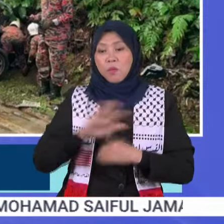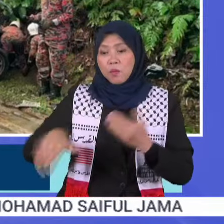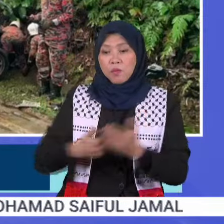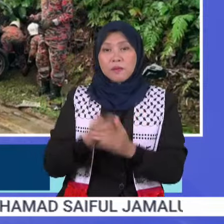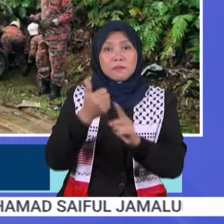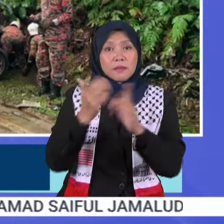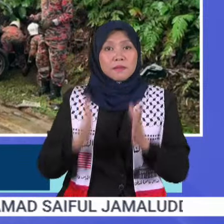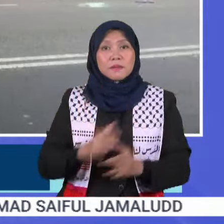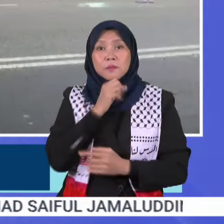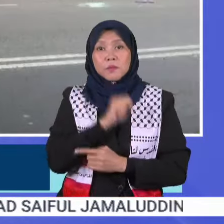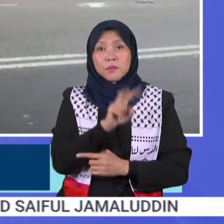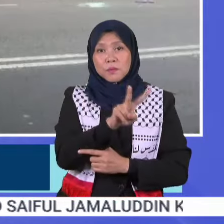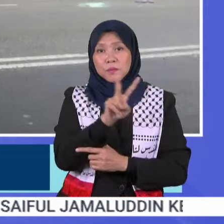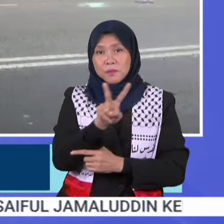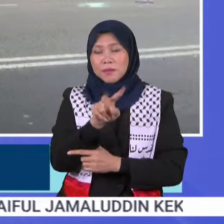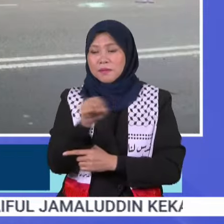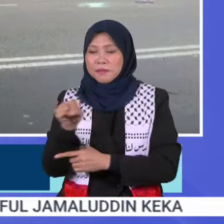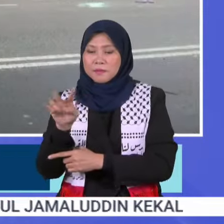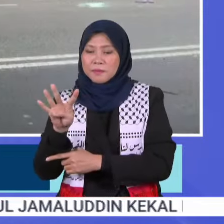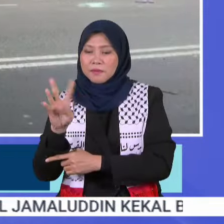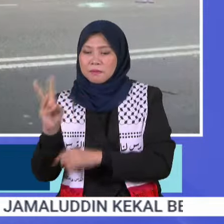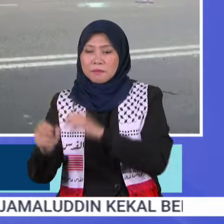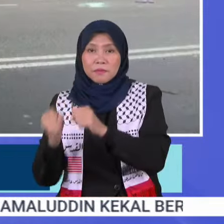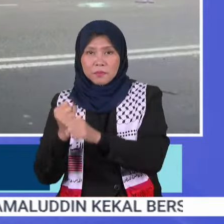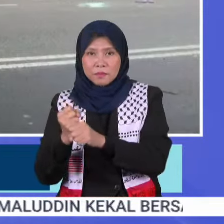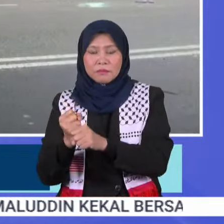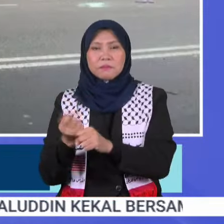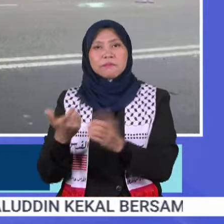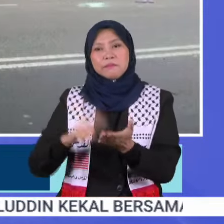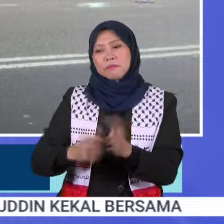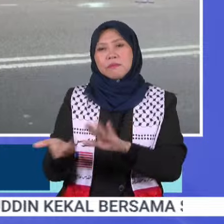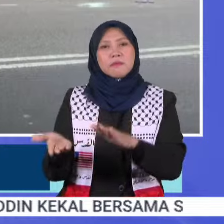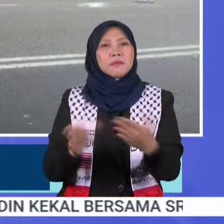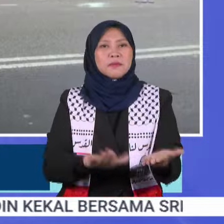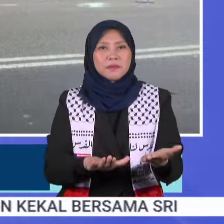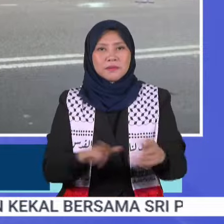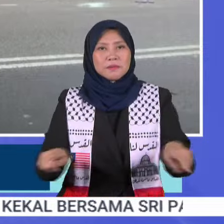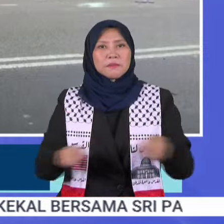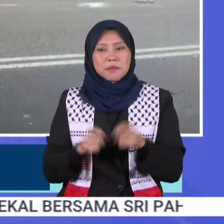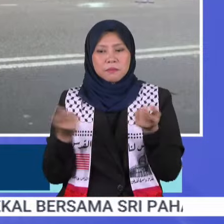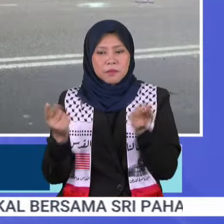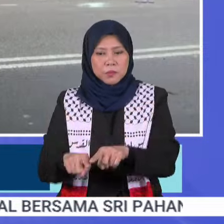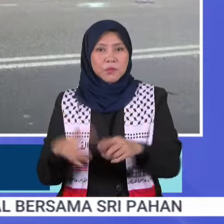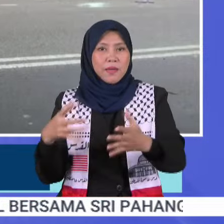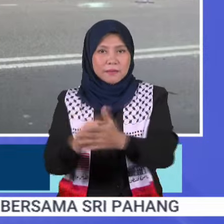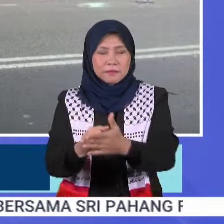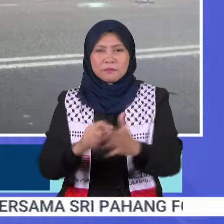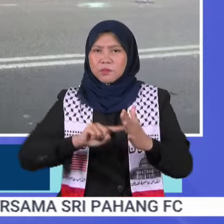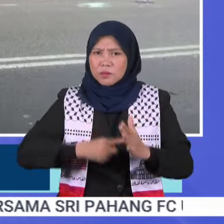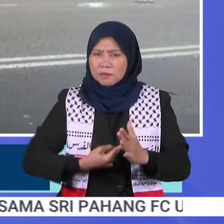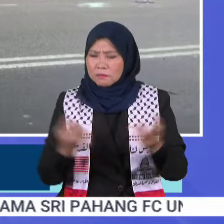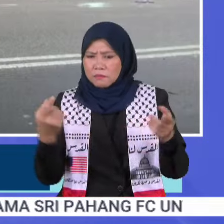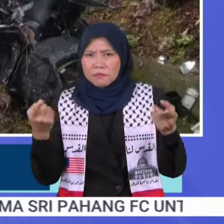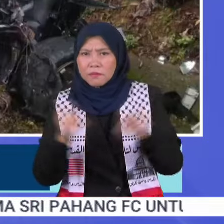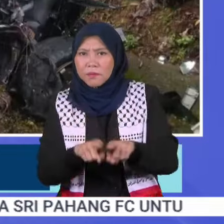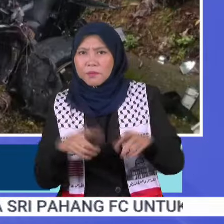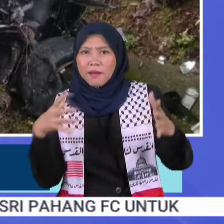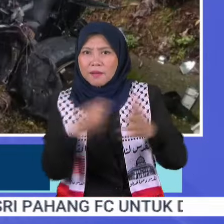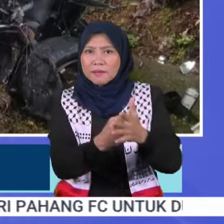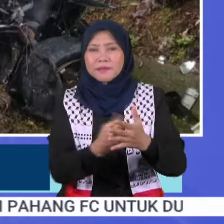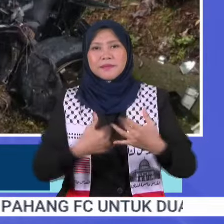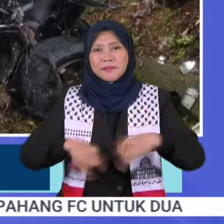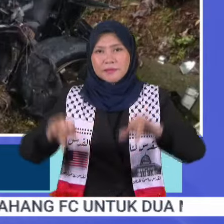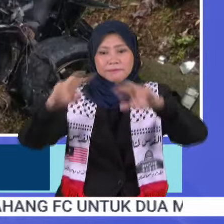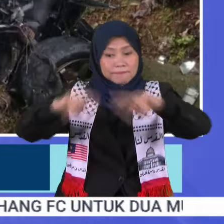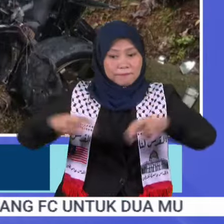mangsa berusia 22 hingga 46 tahun dan dilaporkan meninggal dunia di tempat kejadian. Punca kemalangan masih dalam siasatan